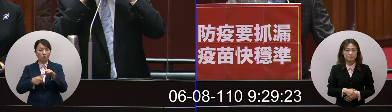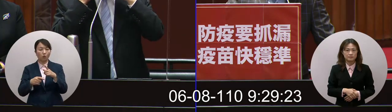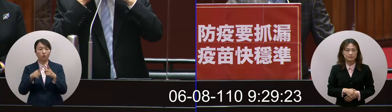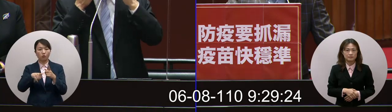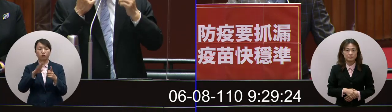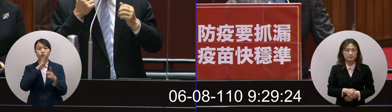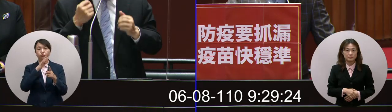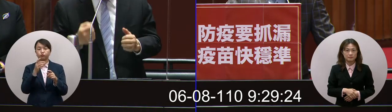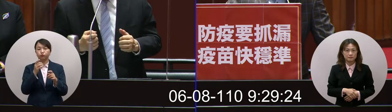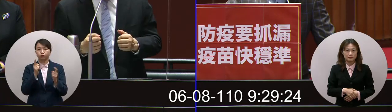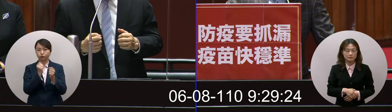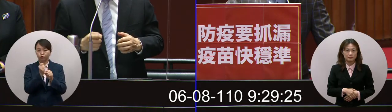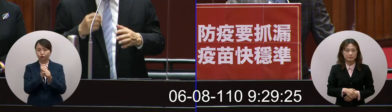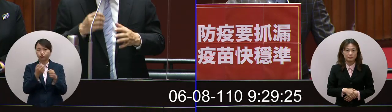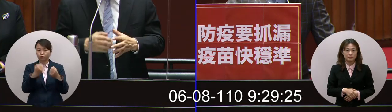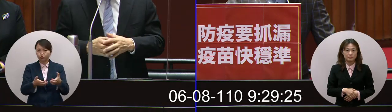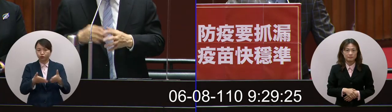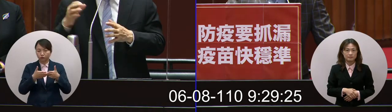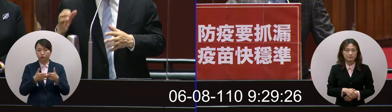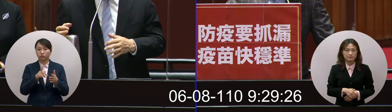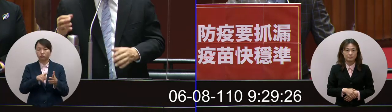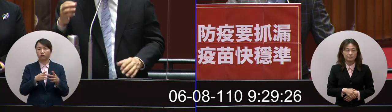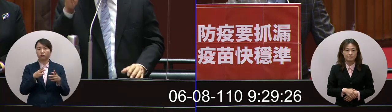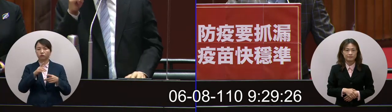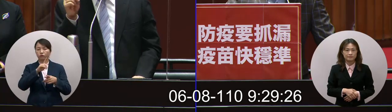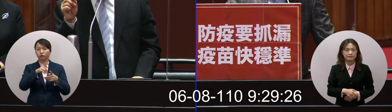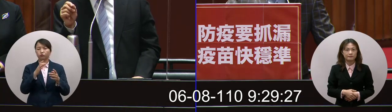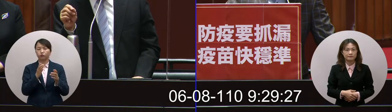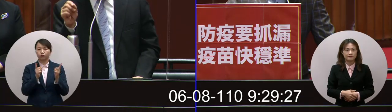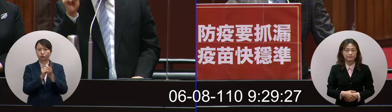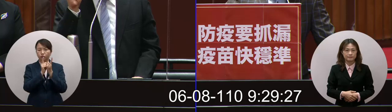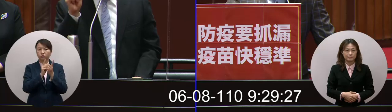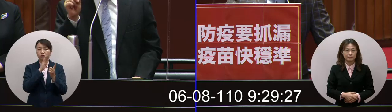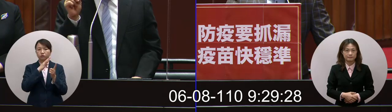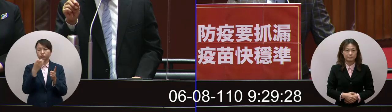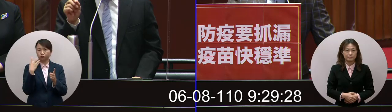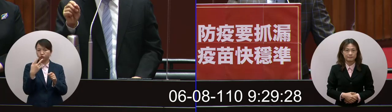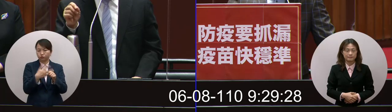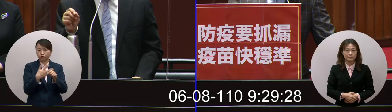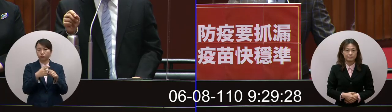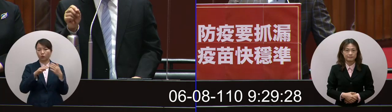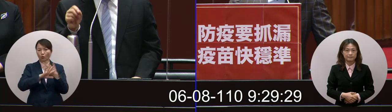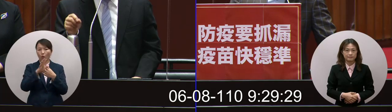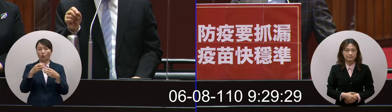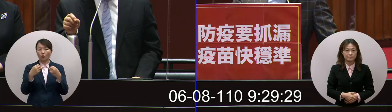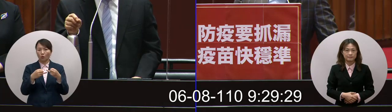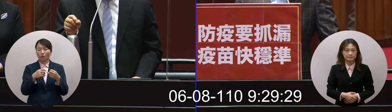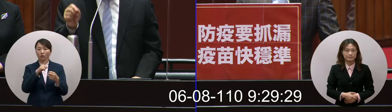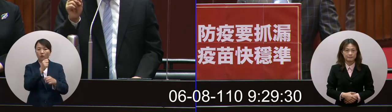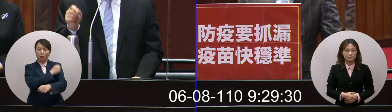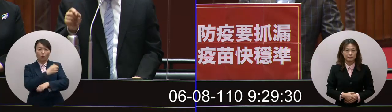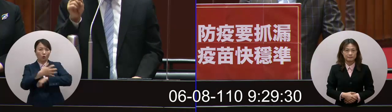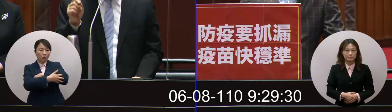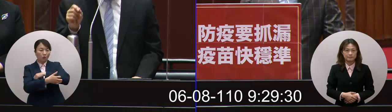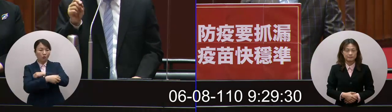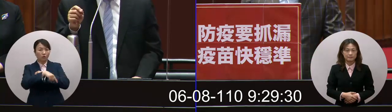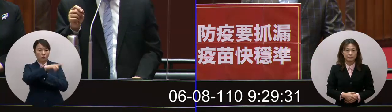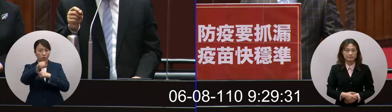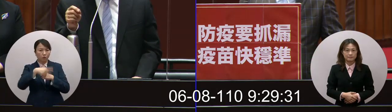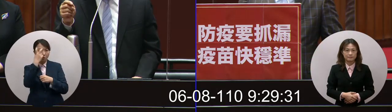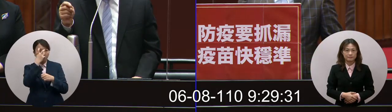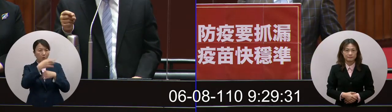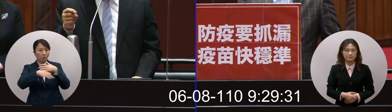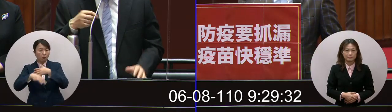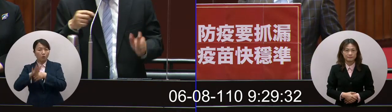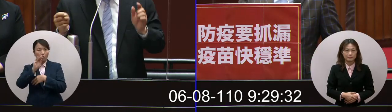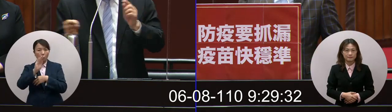治是其实是真要紧，但是前端。这个外籍移劳工是毋是管理无好